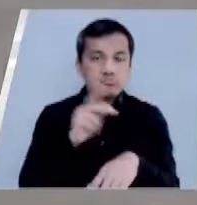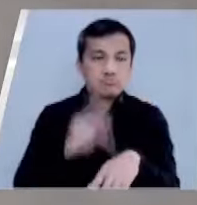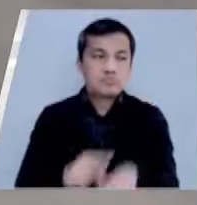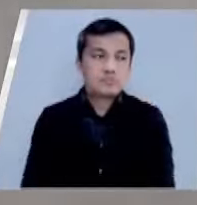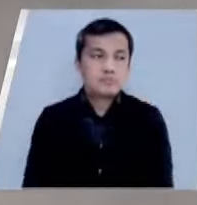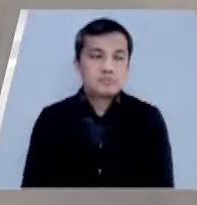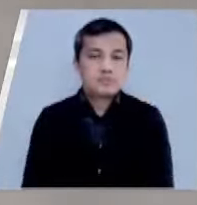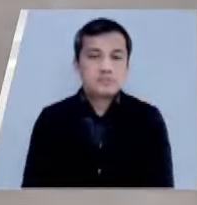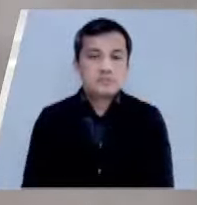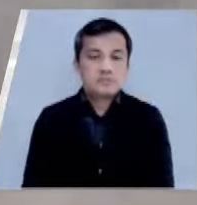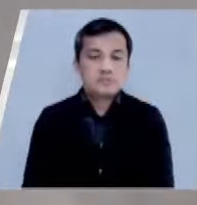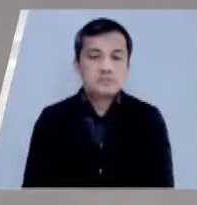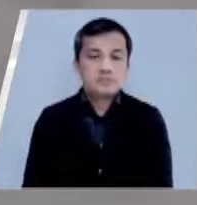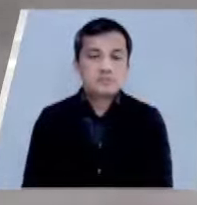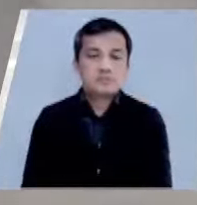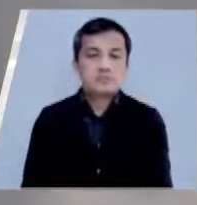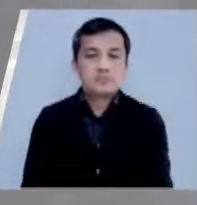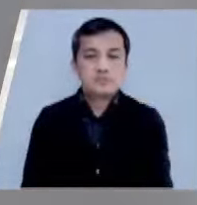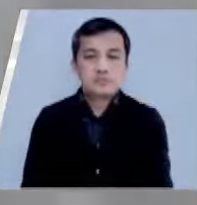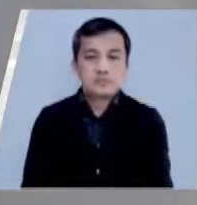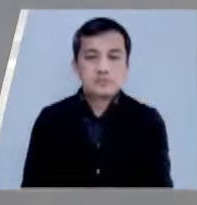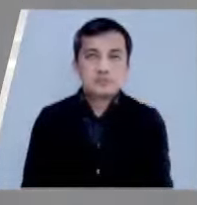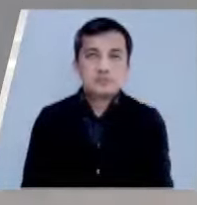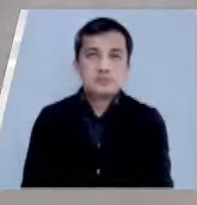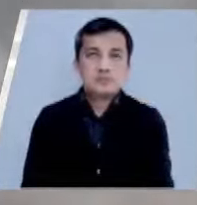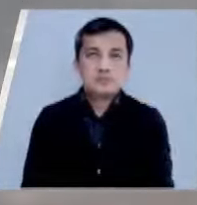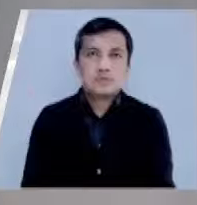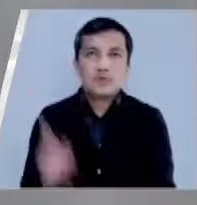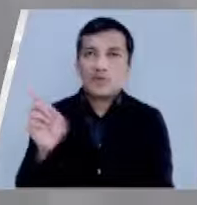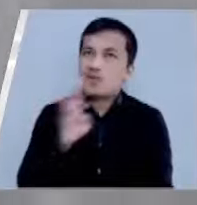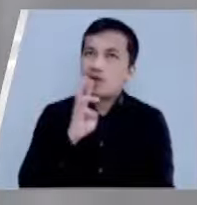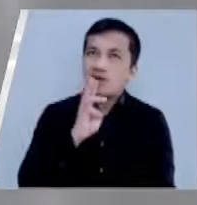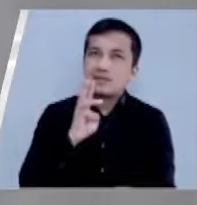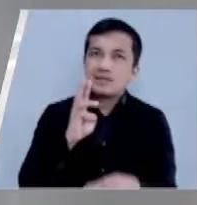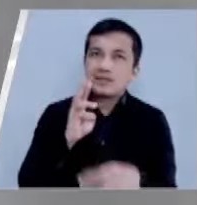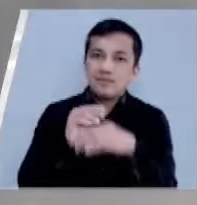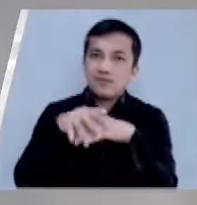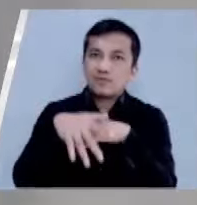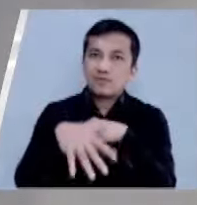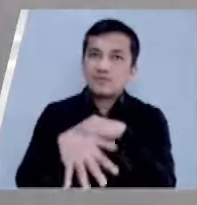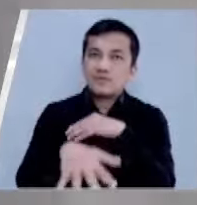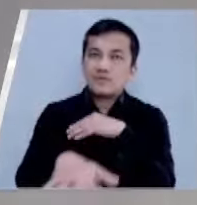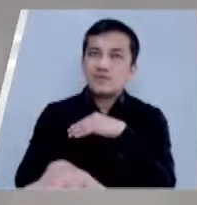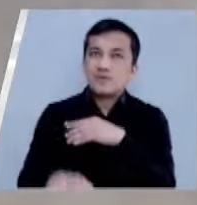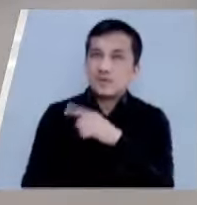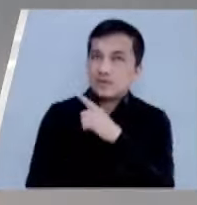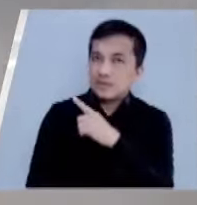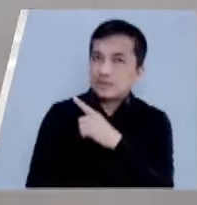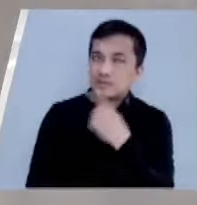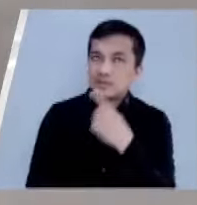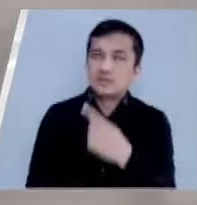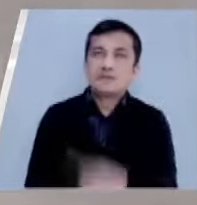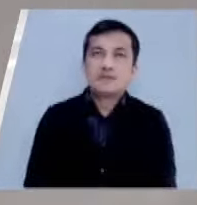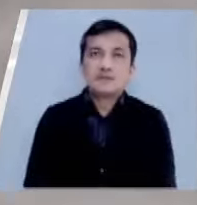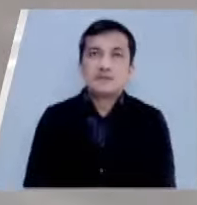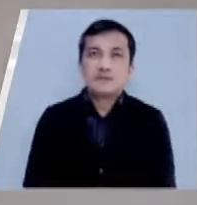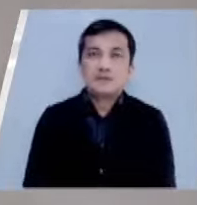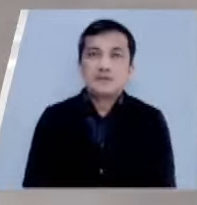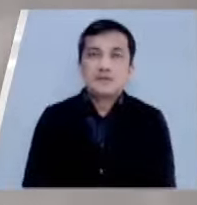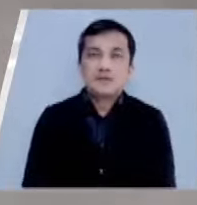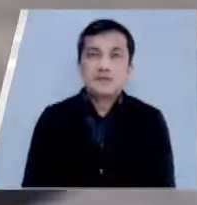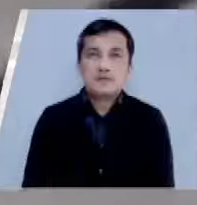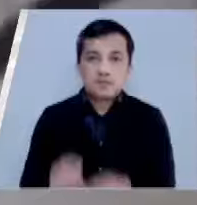Anabi, Anasek 1, waterfalls. Ayan na guys, anaganod-anod na siya. Rumagasa ang